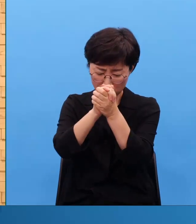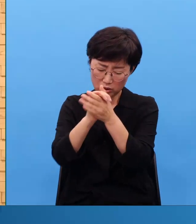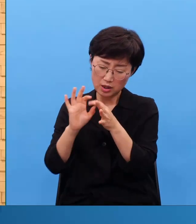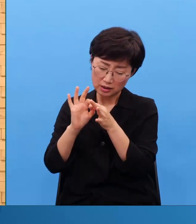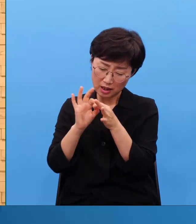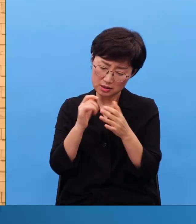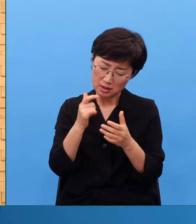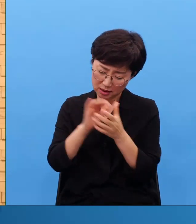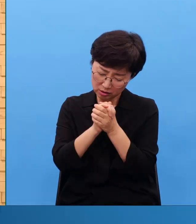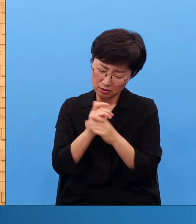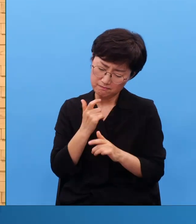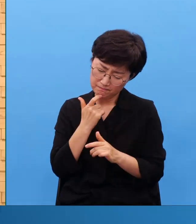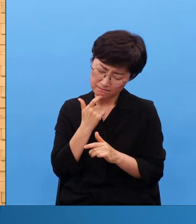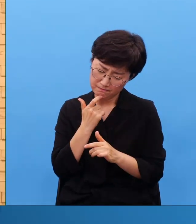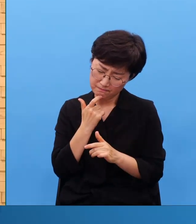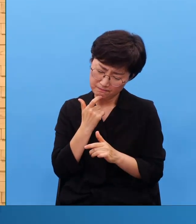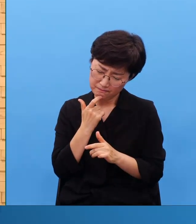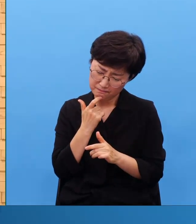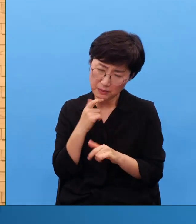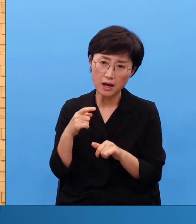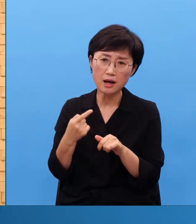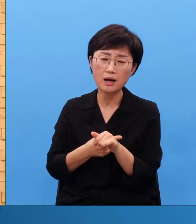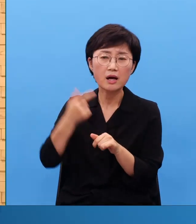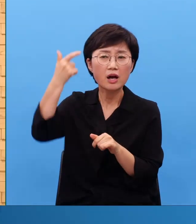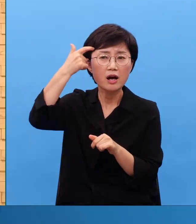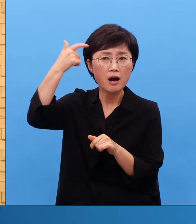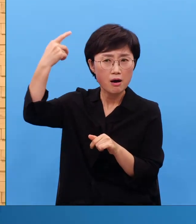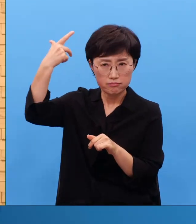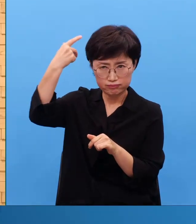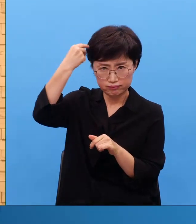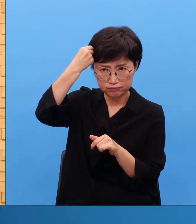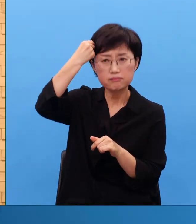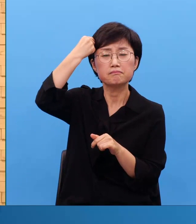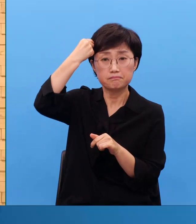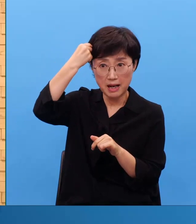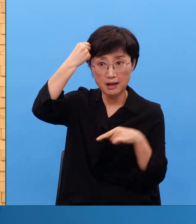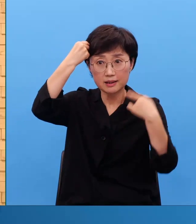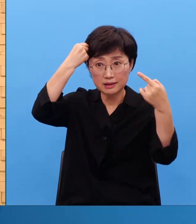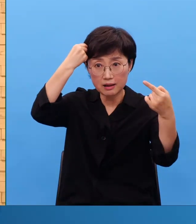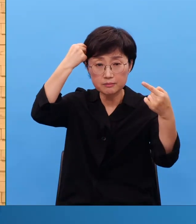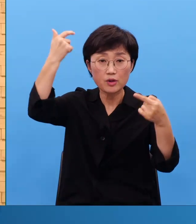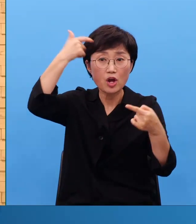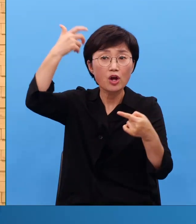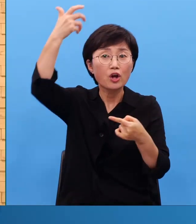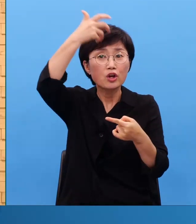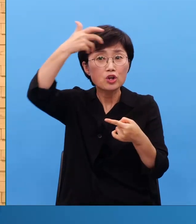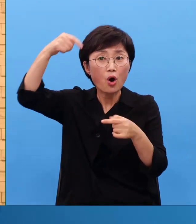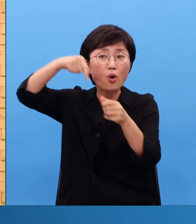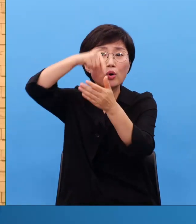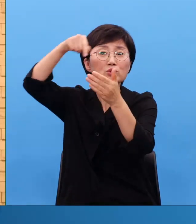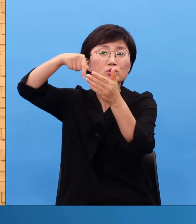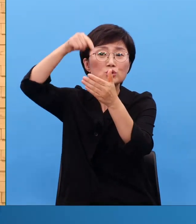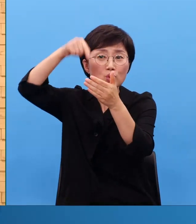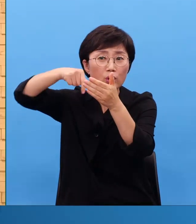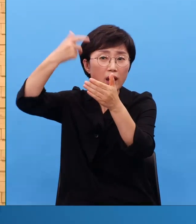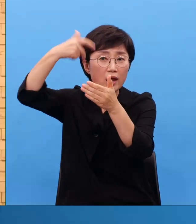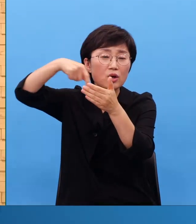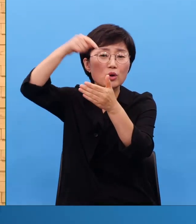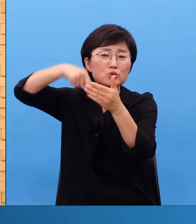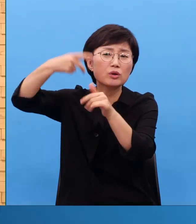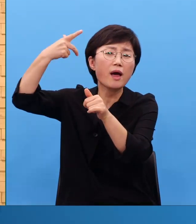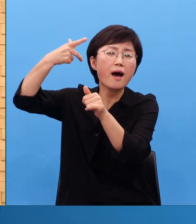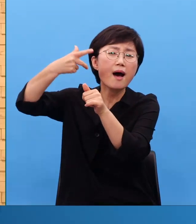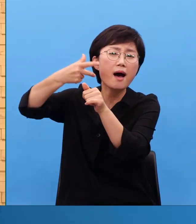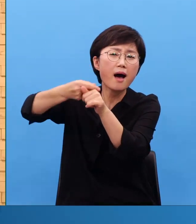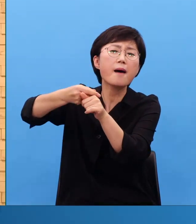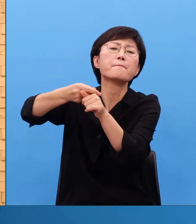your 영혼 속에 soul. 담기면 운명은 좌우됩니다. And when it's stored in your soul, that determines 사람 your soul and your 체질적으로 fate. 자꾸 원망하고